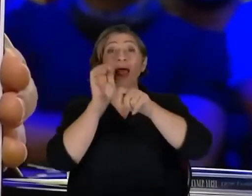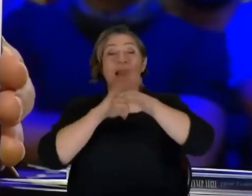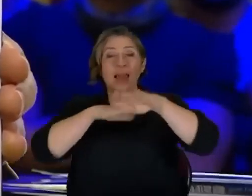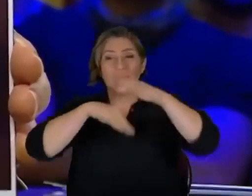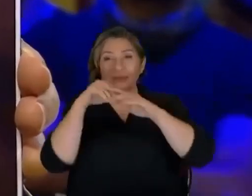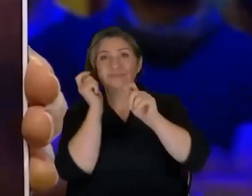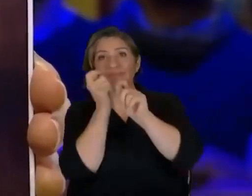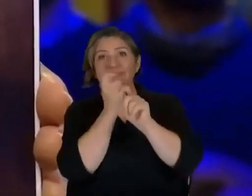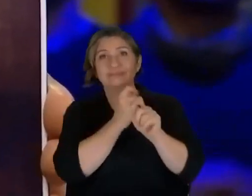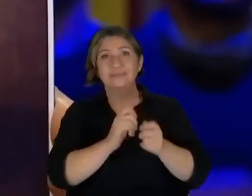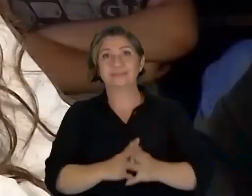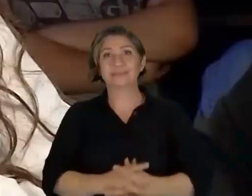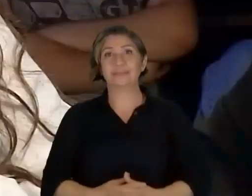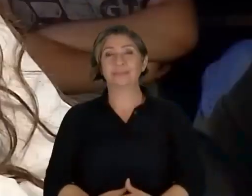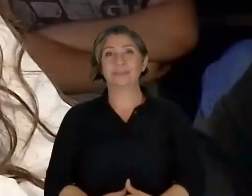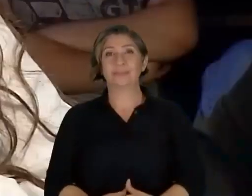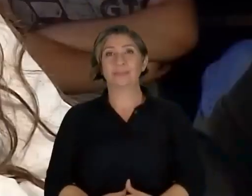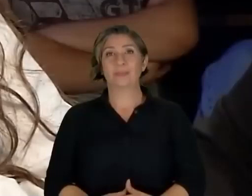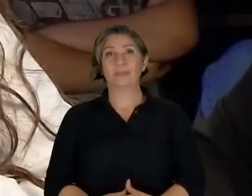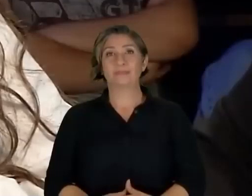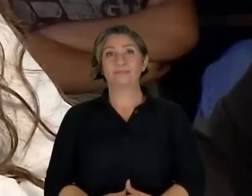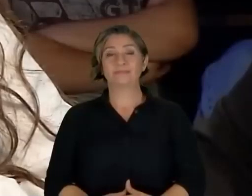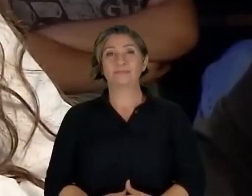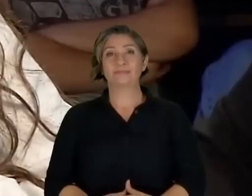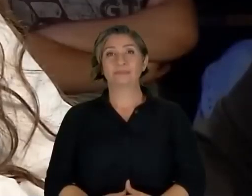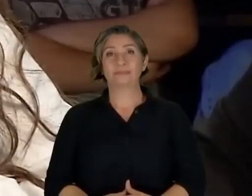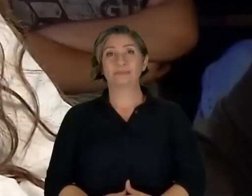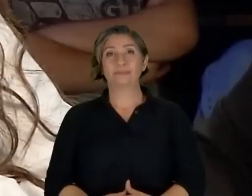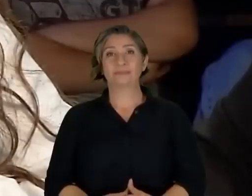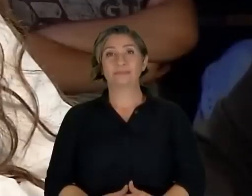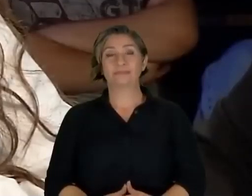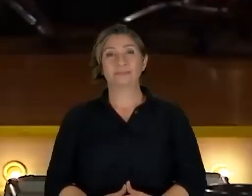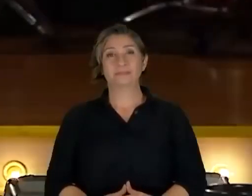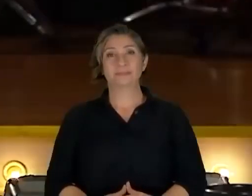Allah Allah. Zarif bir enstrüman gerçekten. Allah Allah.